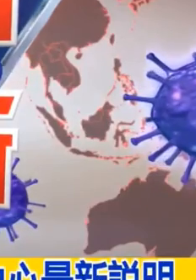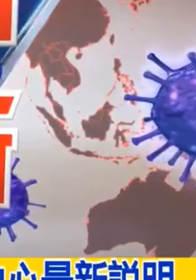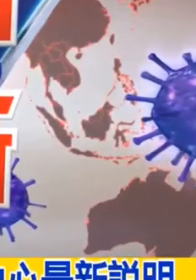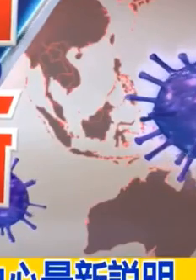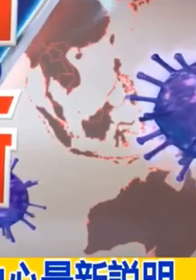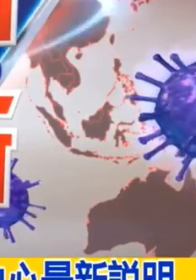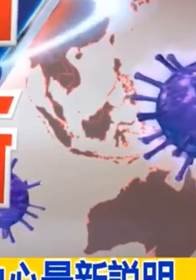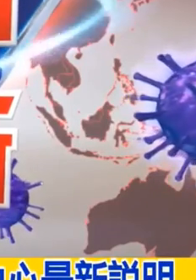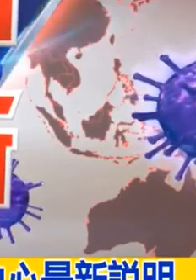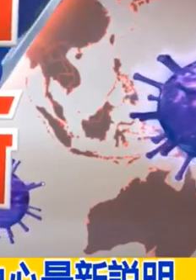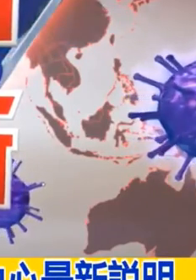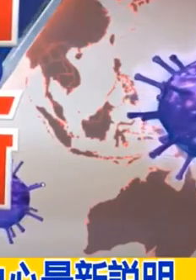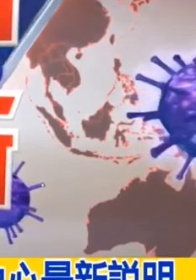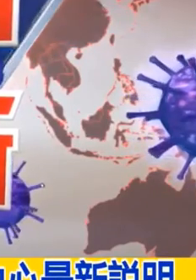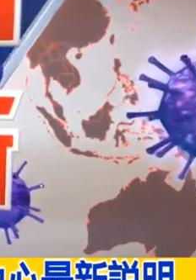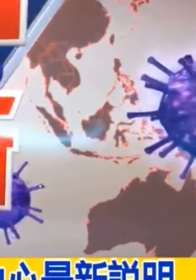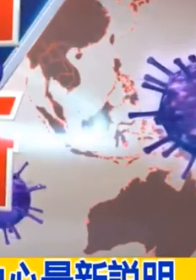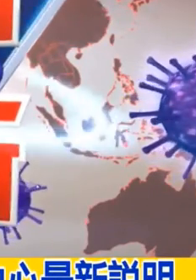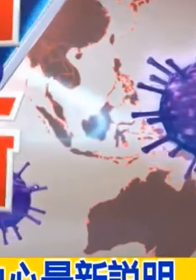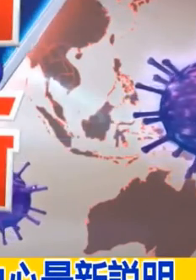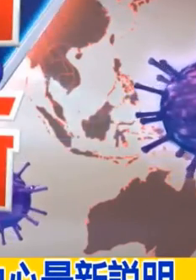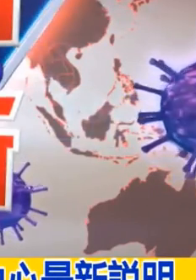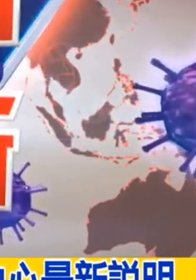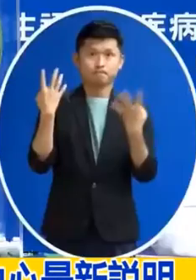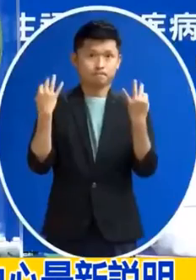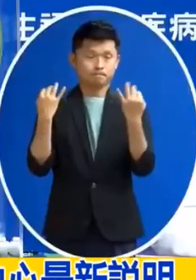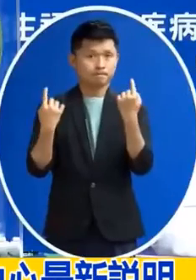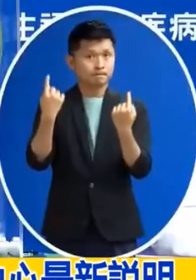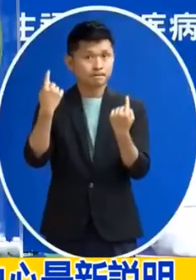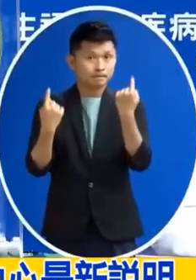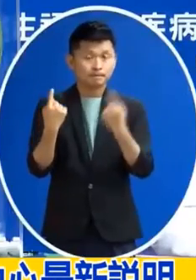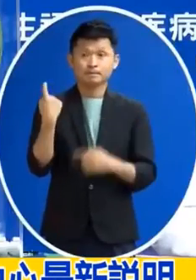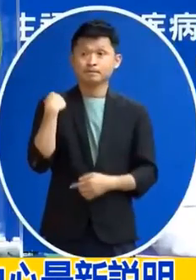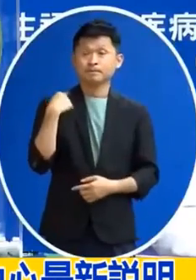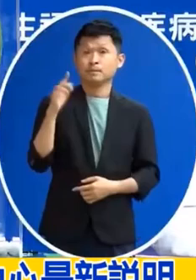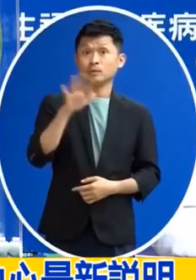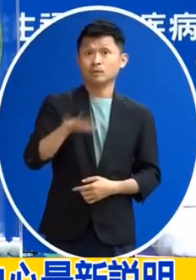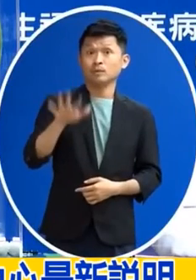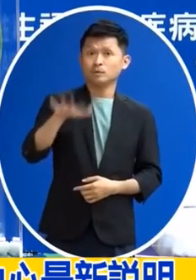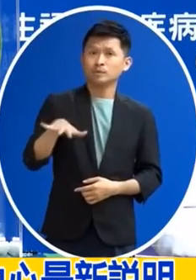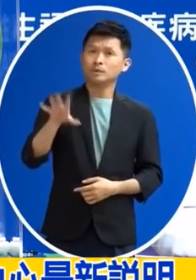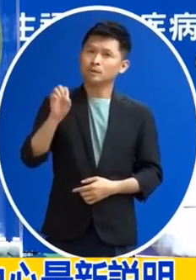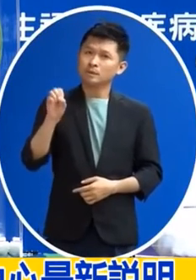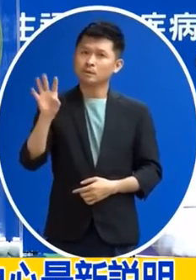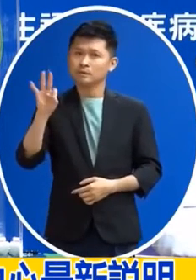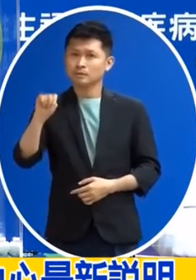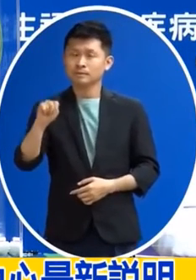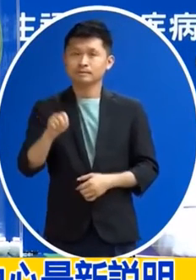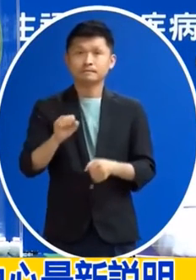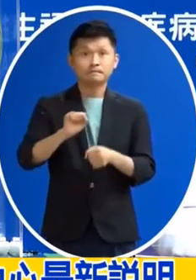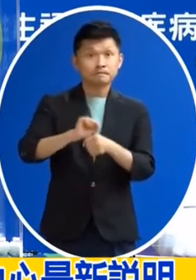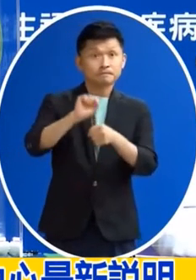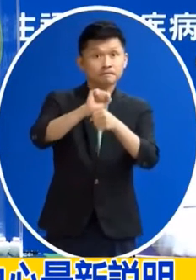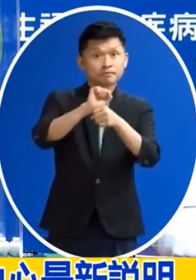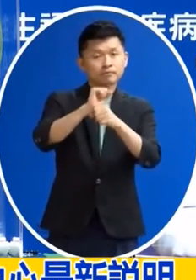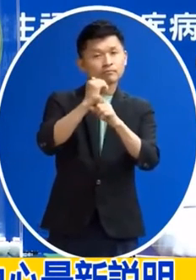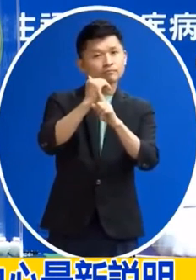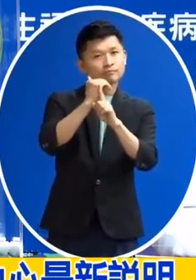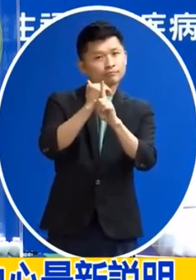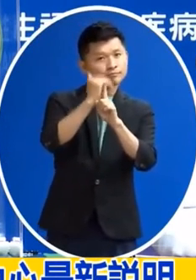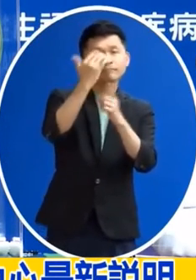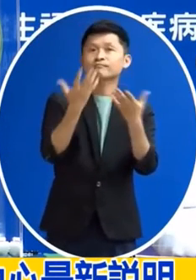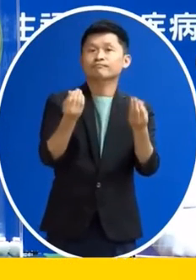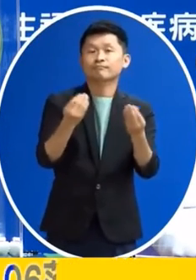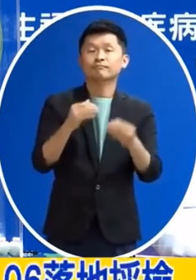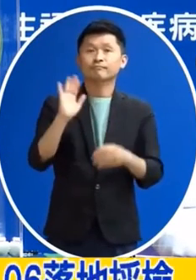新增了5108例。来听指挥中心最新说明。 昨天是5000多嘛，哈，成长率看起来很低哈，不过